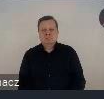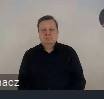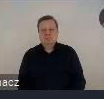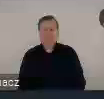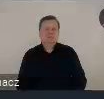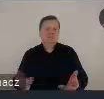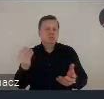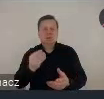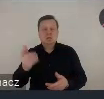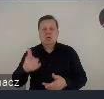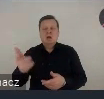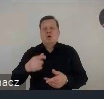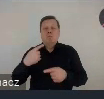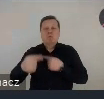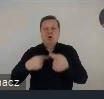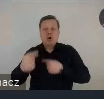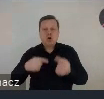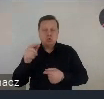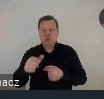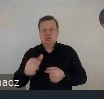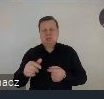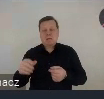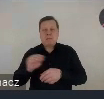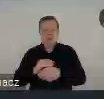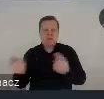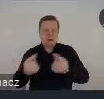Produkcja materiałów marketingowych, gadżety reklamowe,